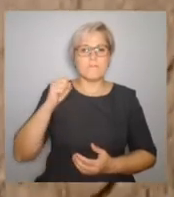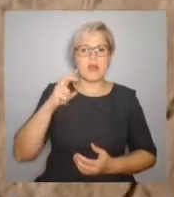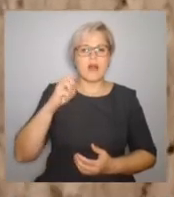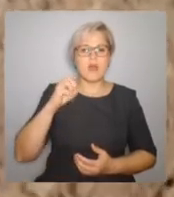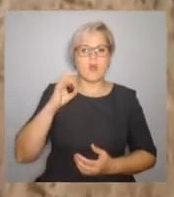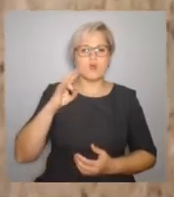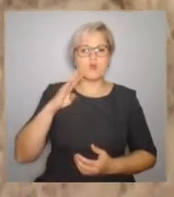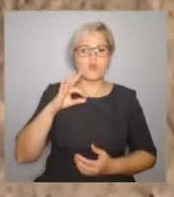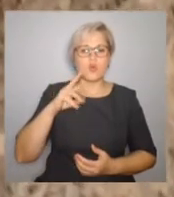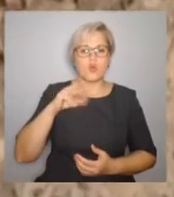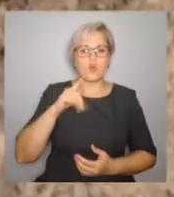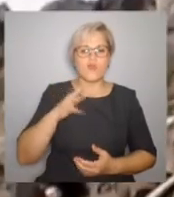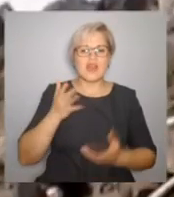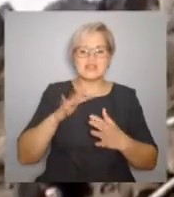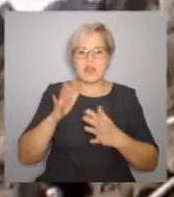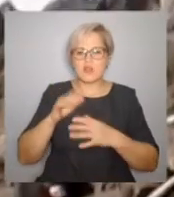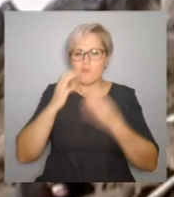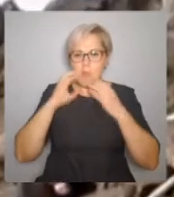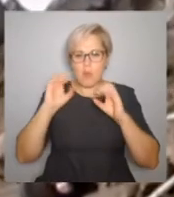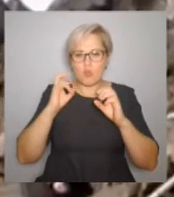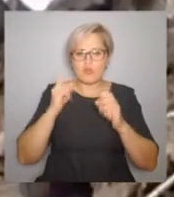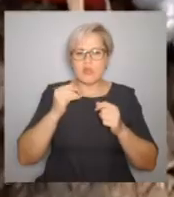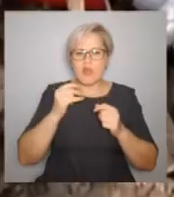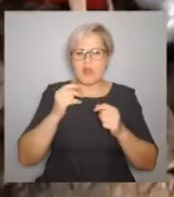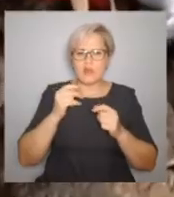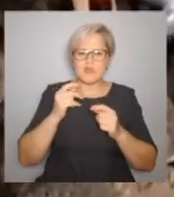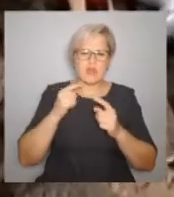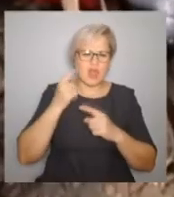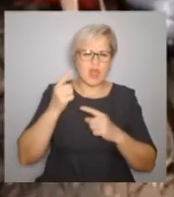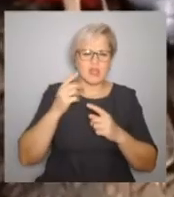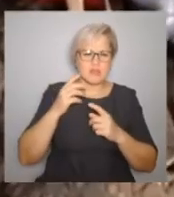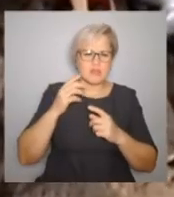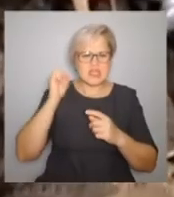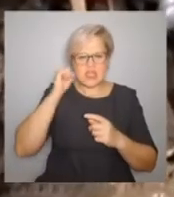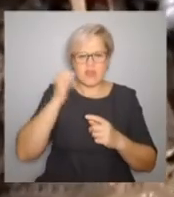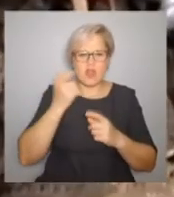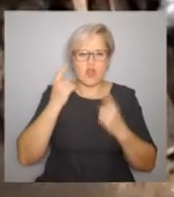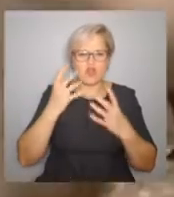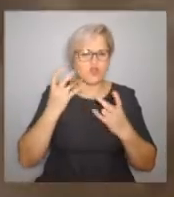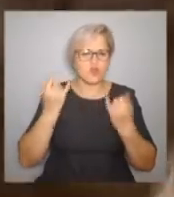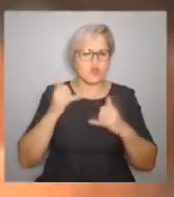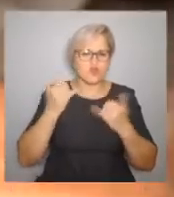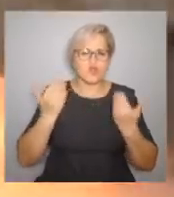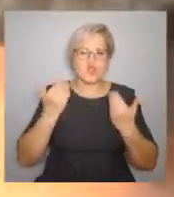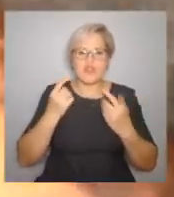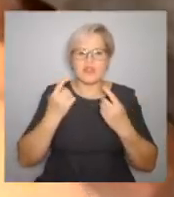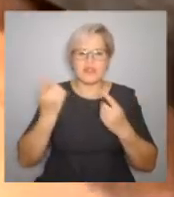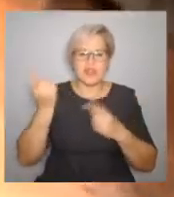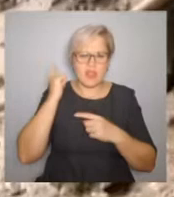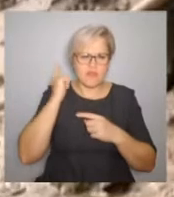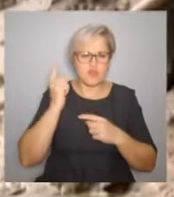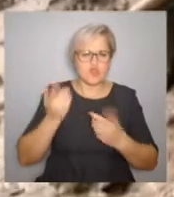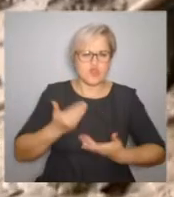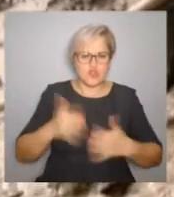Палеонтологов останками мамонтов на Крайнем Севере, конечно, не удивить. Сейчас древним животным активно моют кости в соседних регионах Ямало-Ненецком